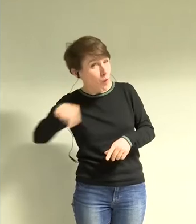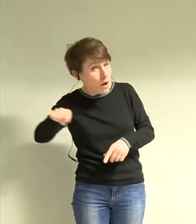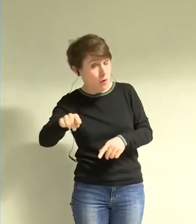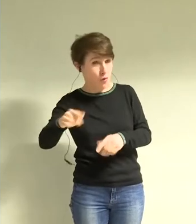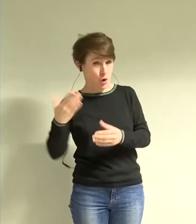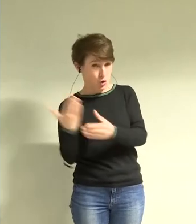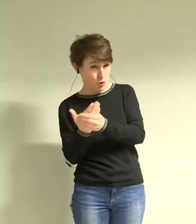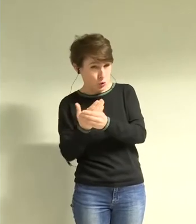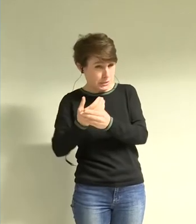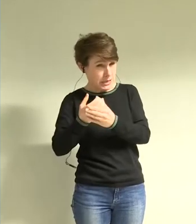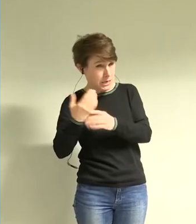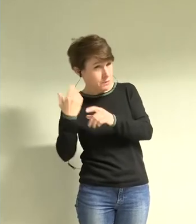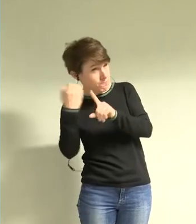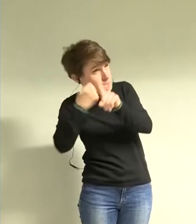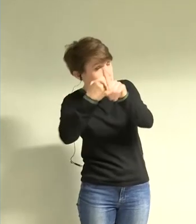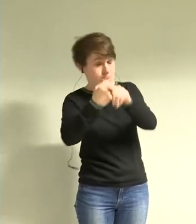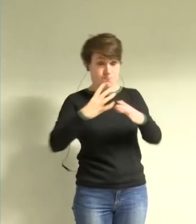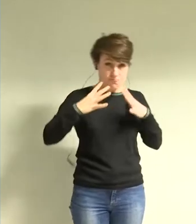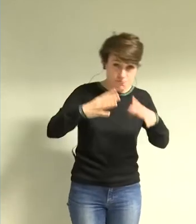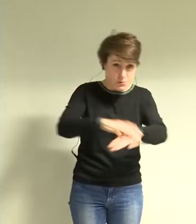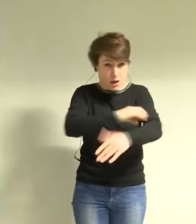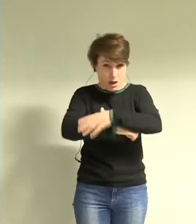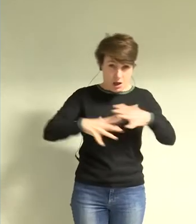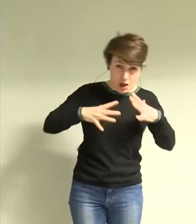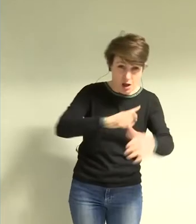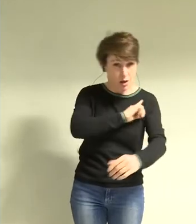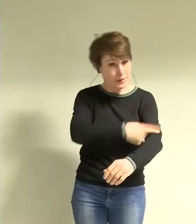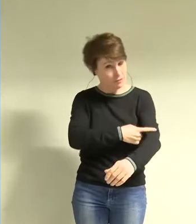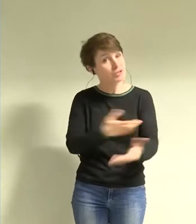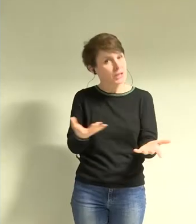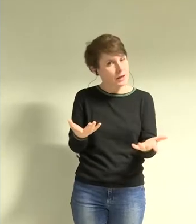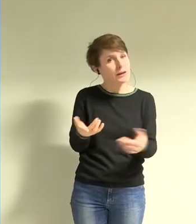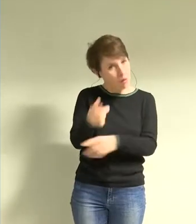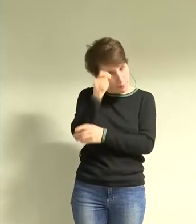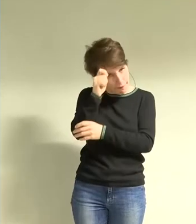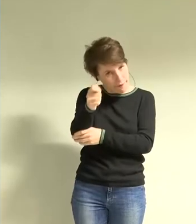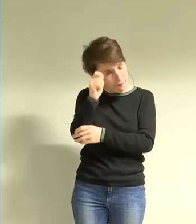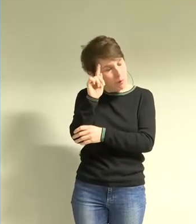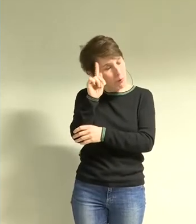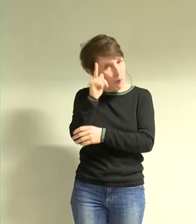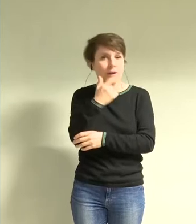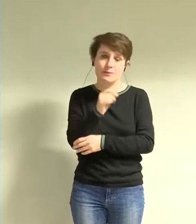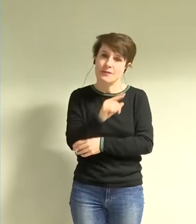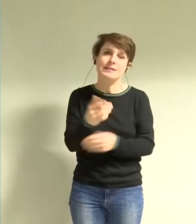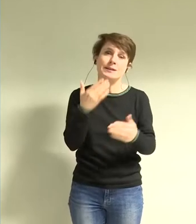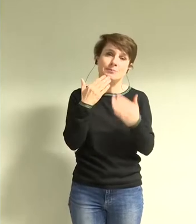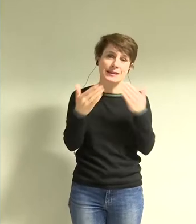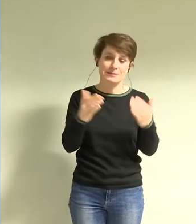ardue il y met du temps de l'engagement est vraiment le chapeau 1 parce que c'est pas toujours simple merci